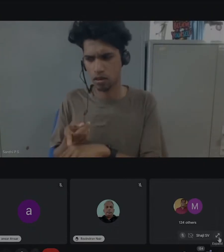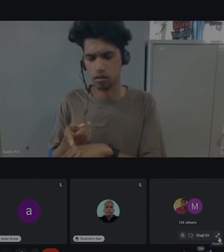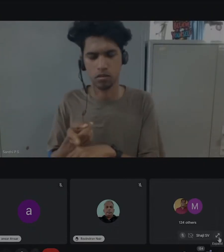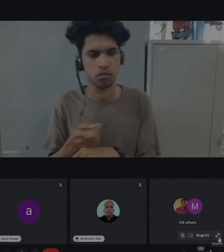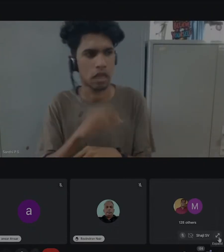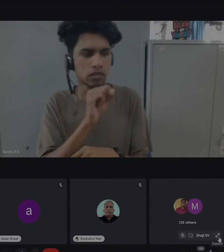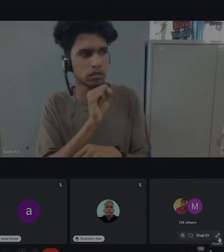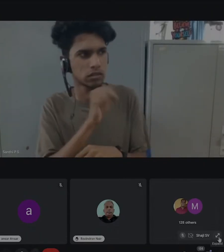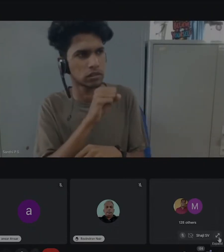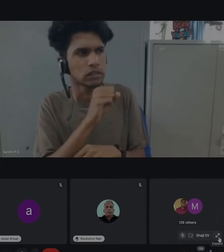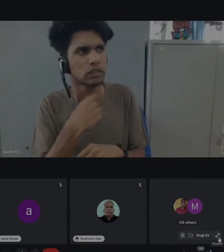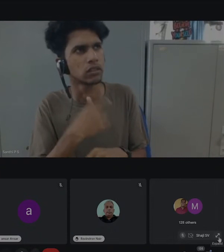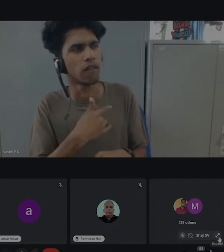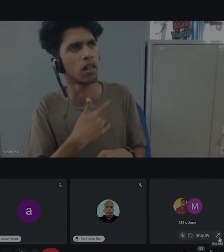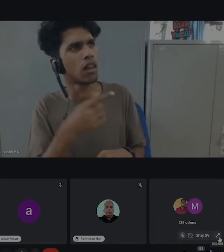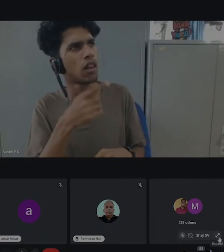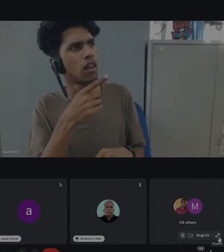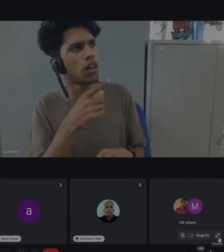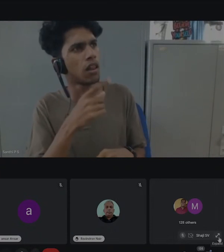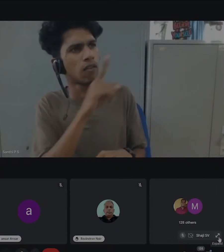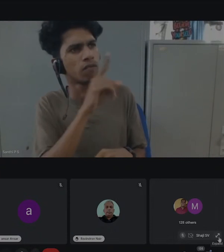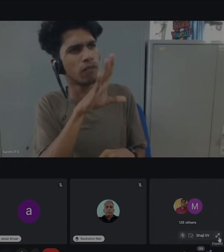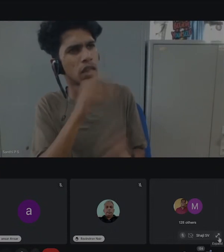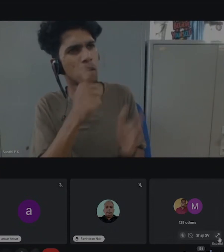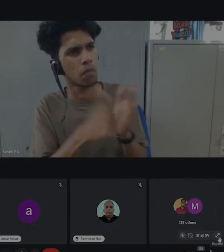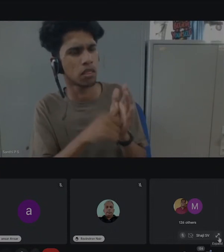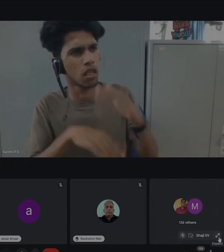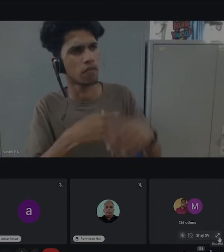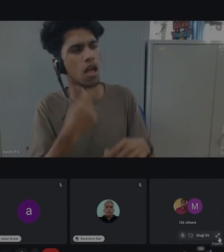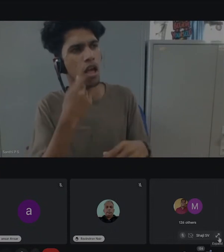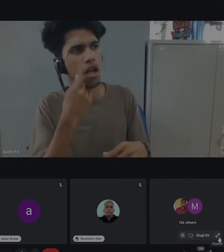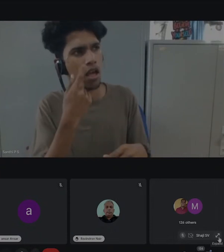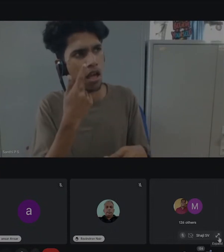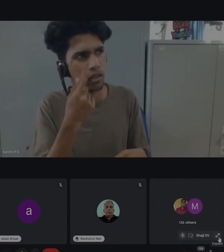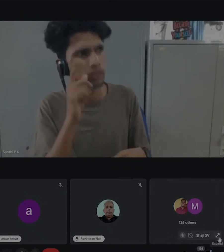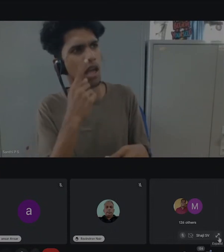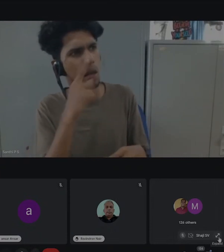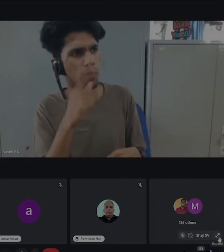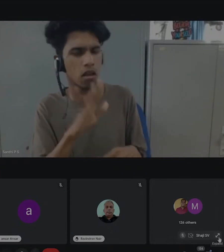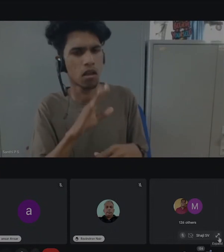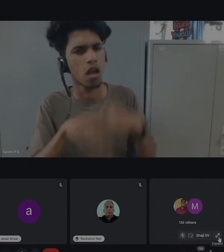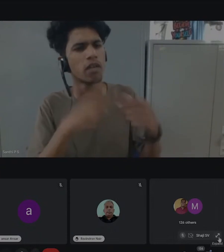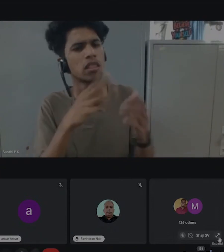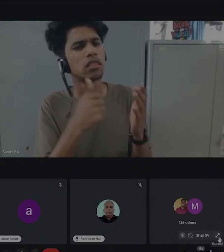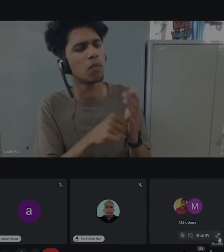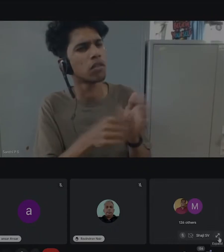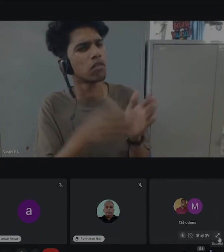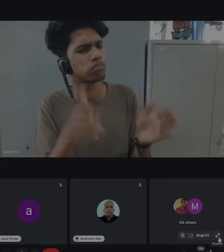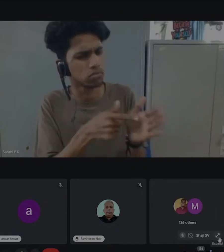കുറച്ച് ആദ്യം ഒരു 11 മാസമായപ്പം അച്ഛ അമ്മ എന്ന് വിളിച്ചു. പിന്നെ ഒരു 3 months ഗ്യാപ്പ് വന്നു. പിന്നെ കുറച്ച് ഡിലേ